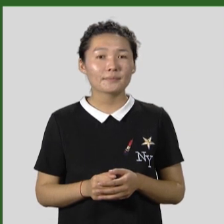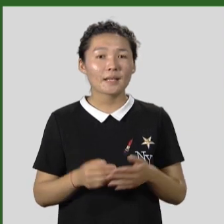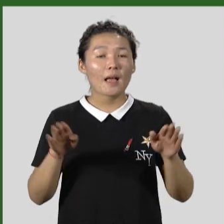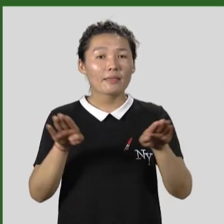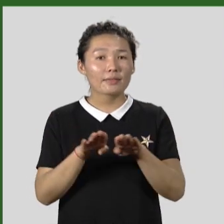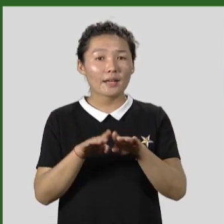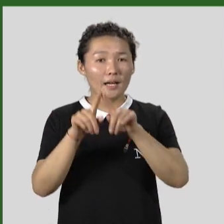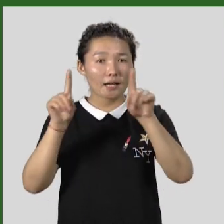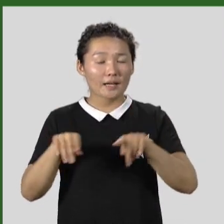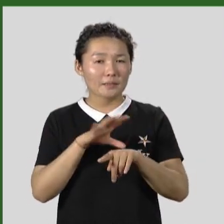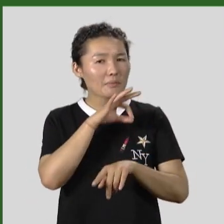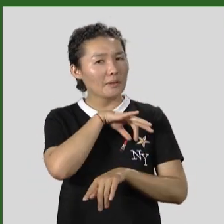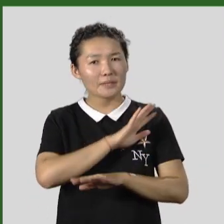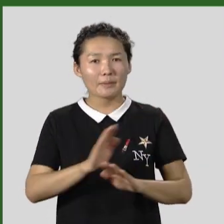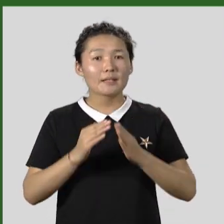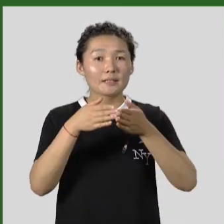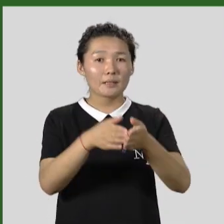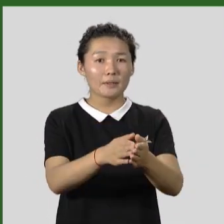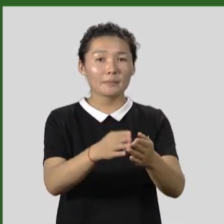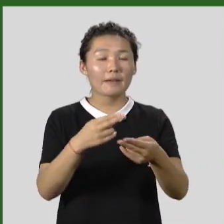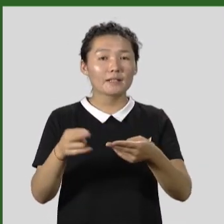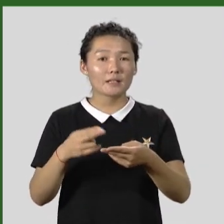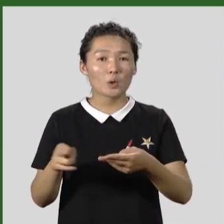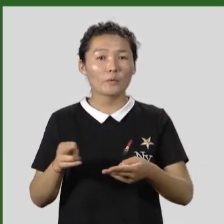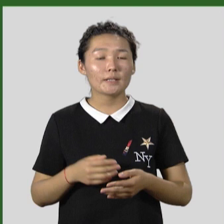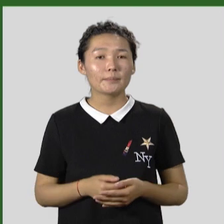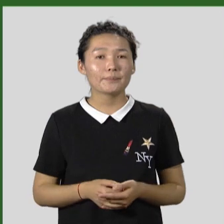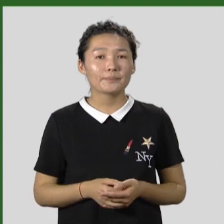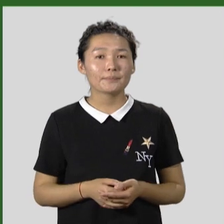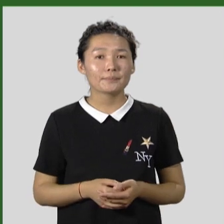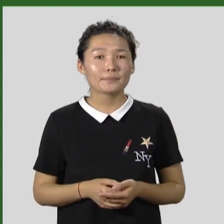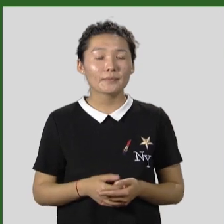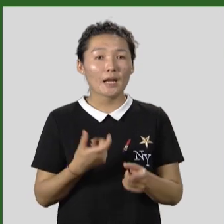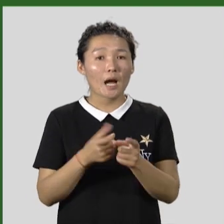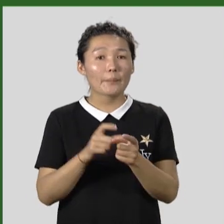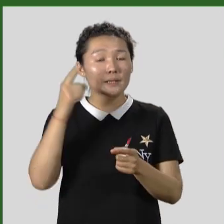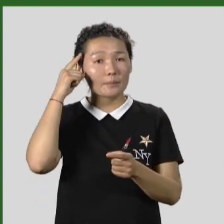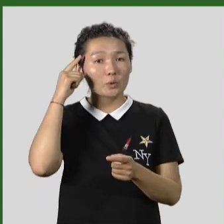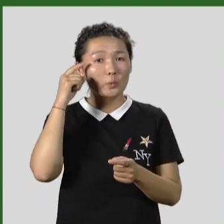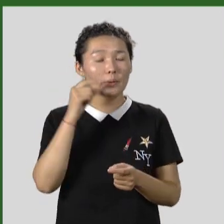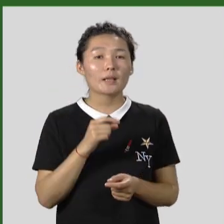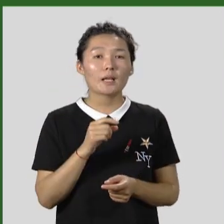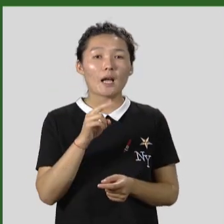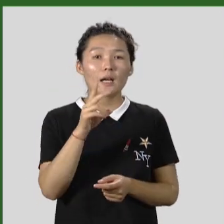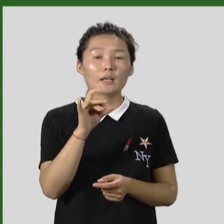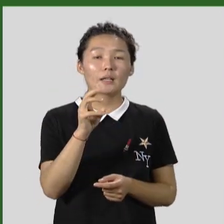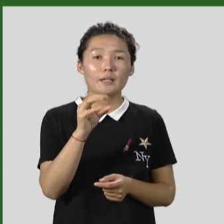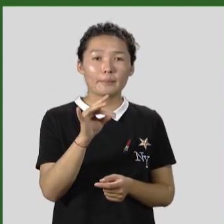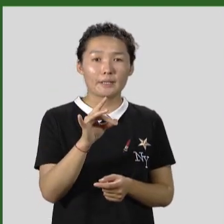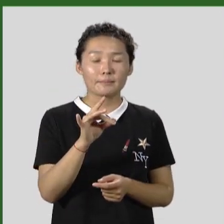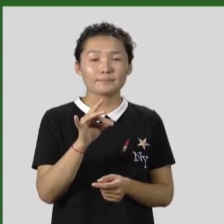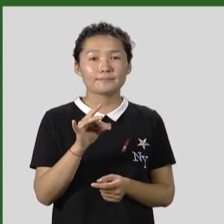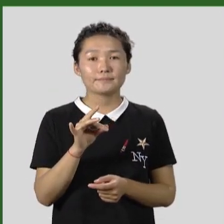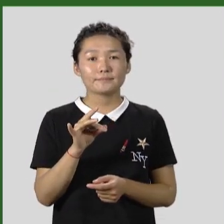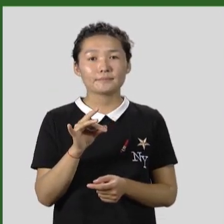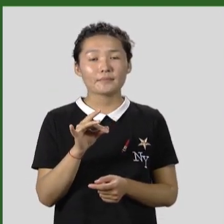Такая карта была бесполезной для мореплавания и торговли. Об этом же думал и Герхард де Кремер из